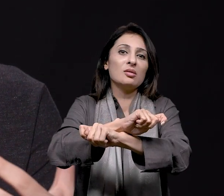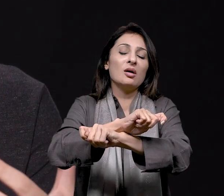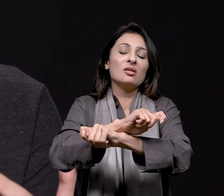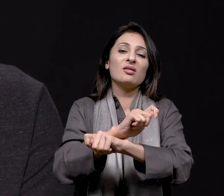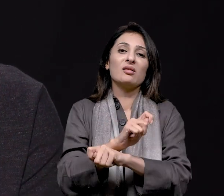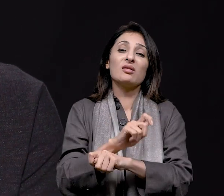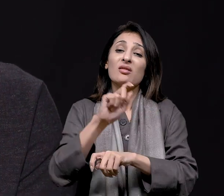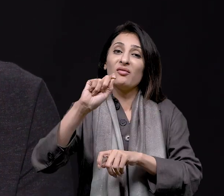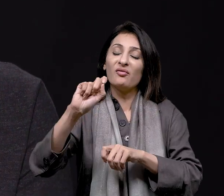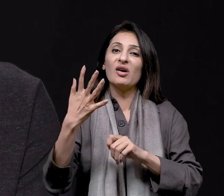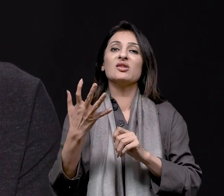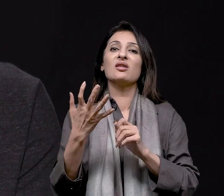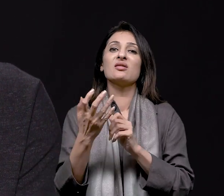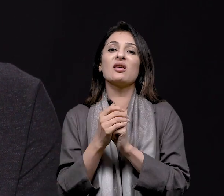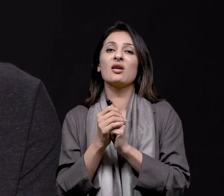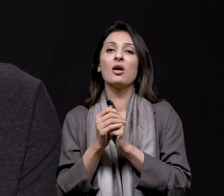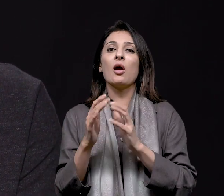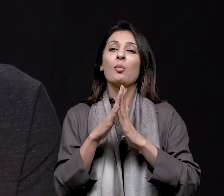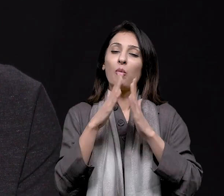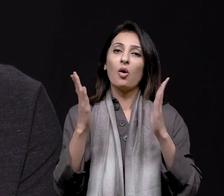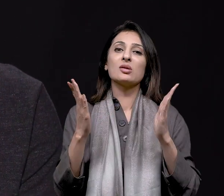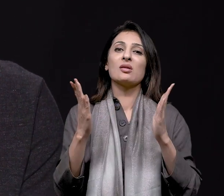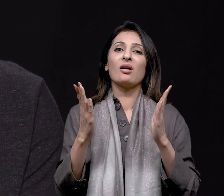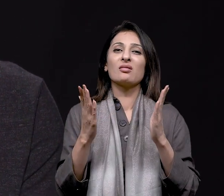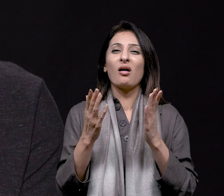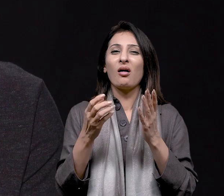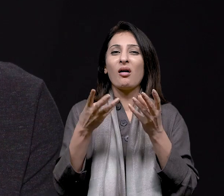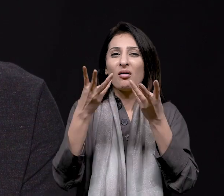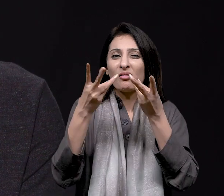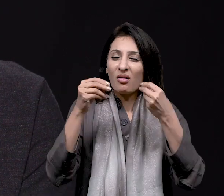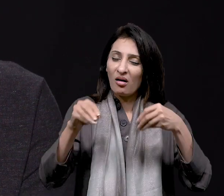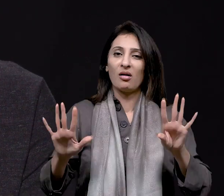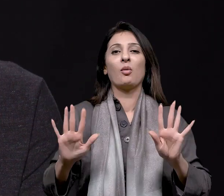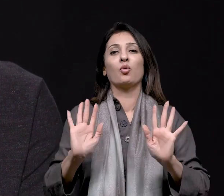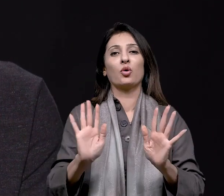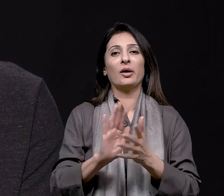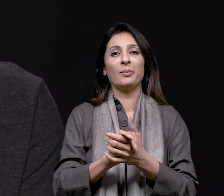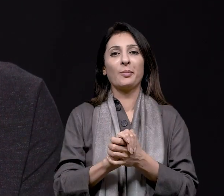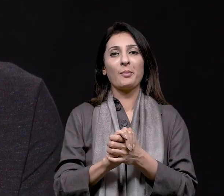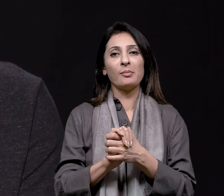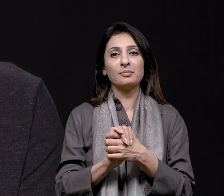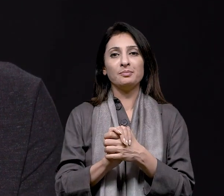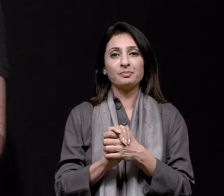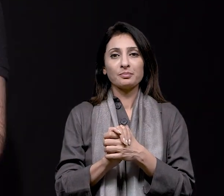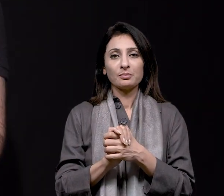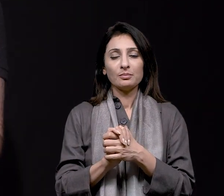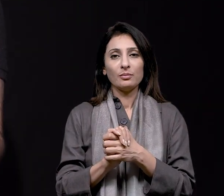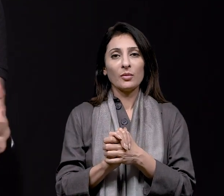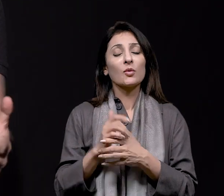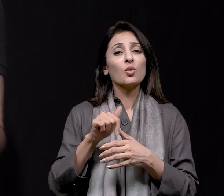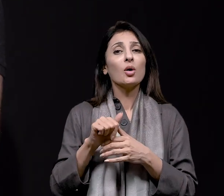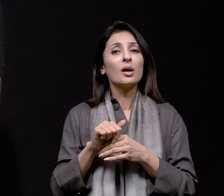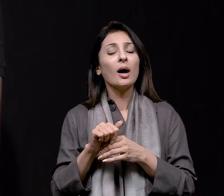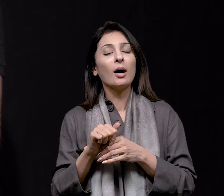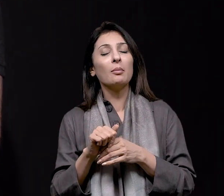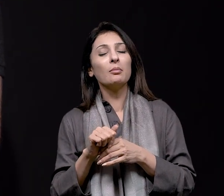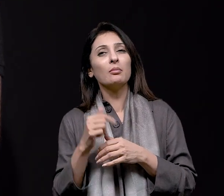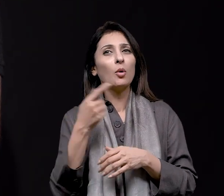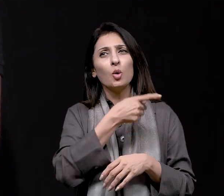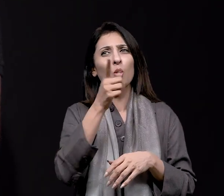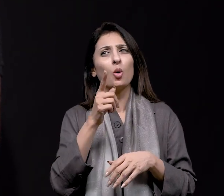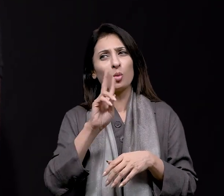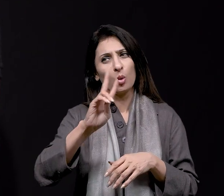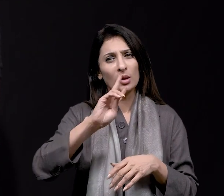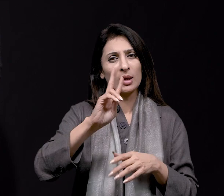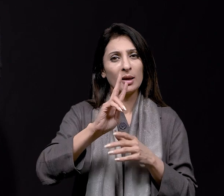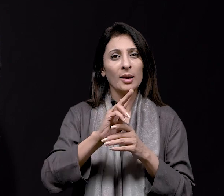کہ ماحولیاتی تبدیلی کے منفی اثرات سے سب سے زیادہ متاثر ہے، اور ہم اکثر یہ بات لوگوں